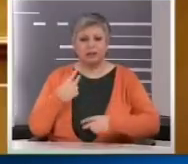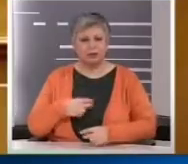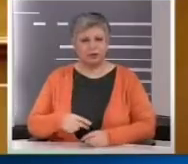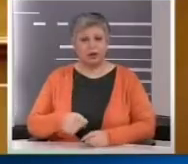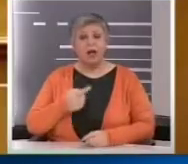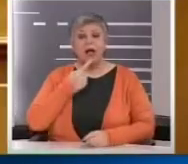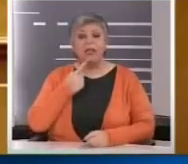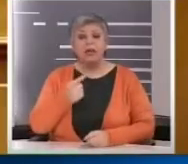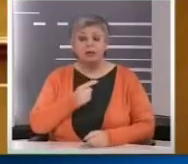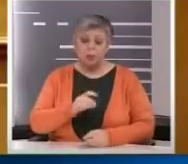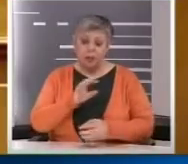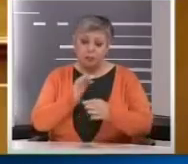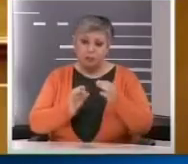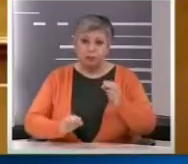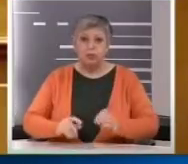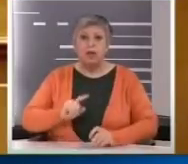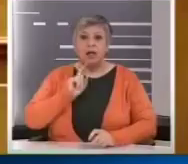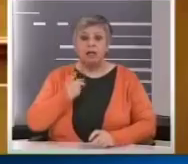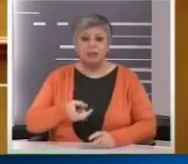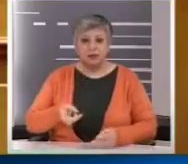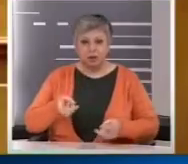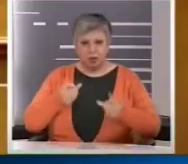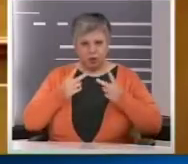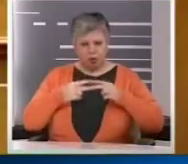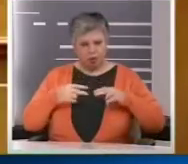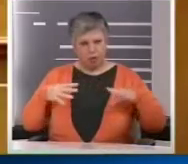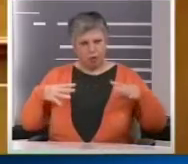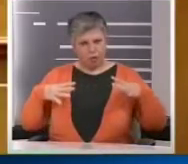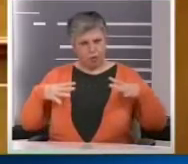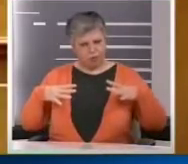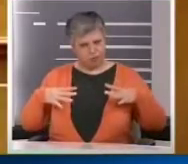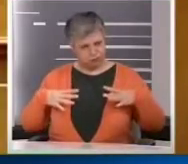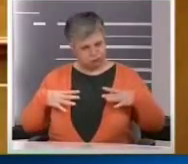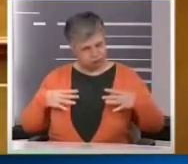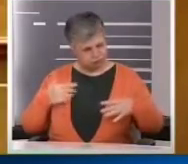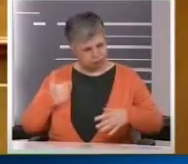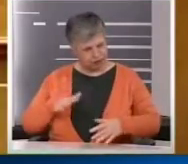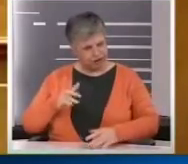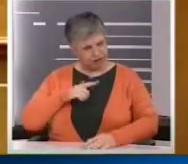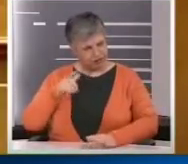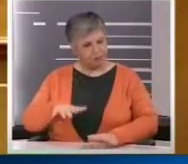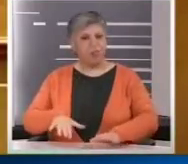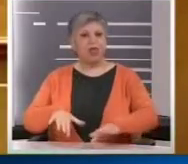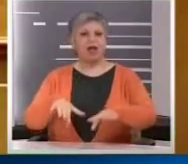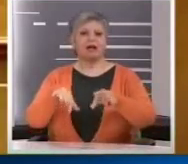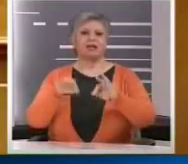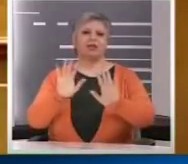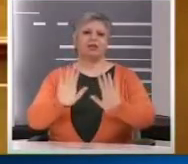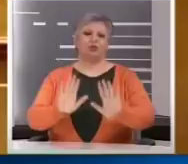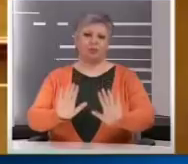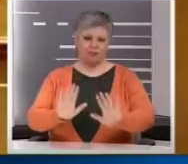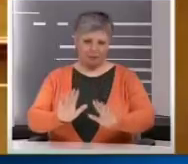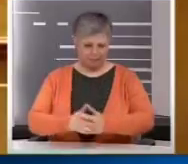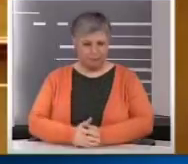αναλυτικά. Πάρτε βαθιά ανάσα, καθίστε αναπαυτικά στις πολυθρόνες σας και ξεκινάμε.